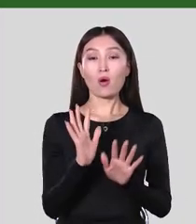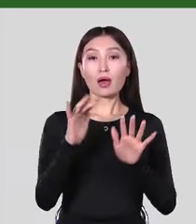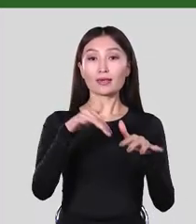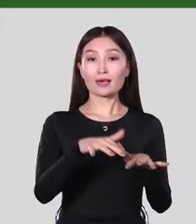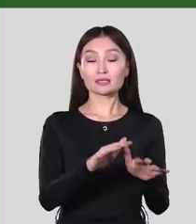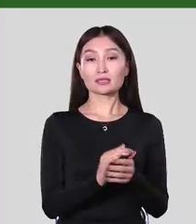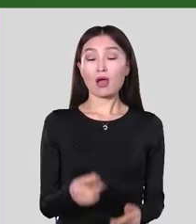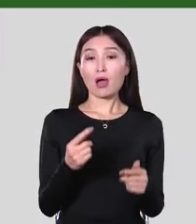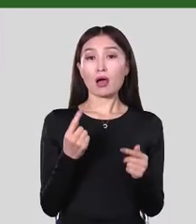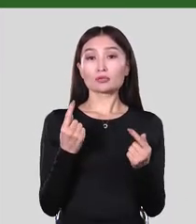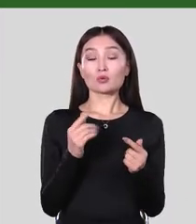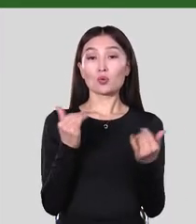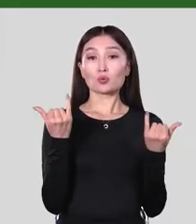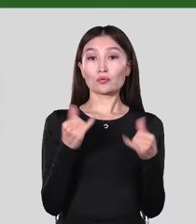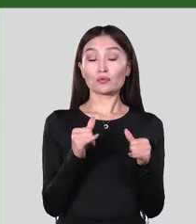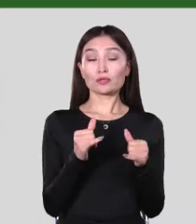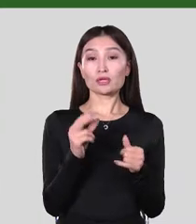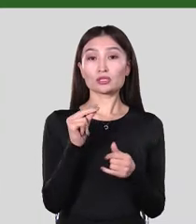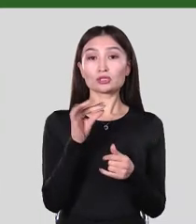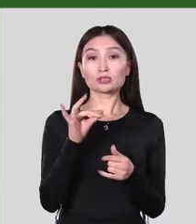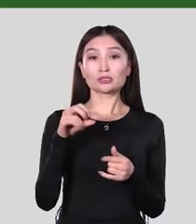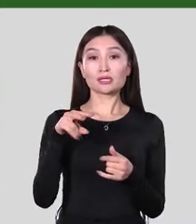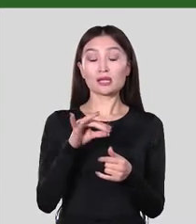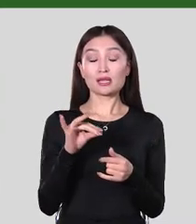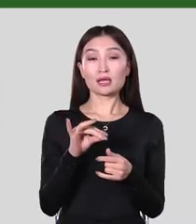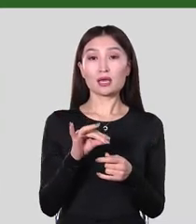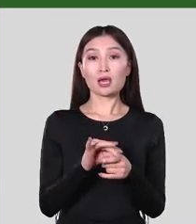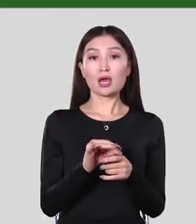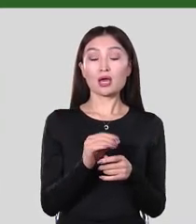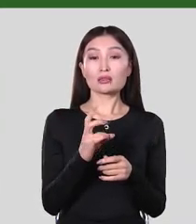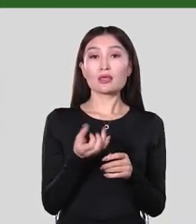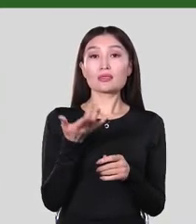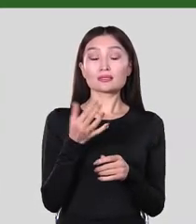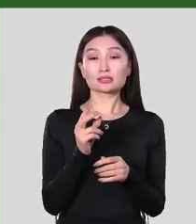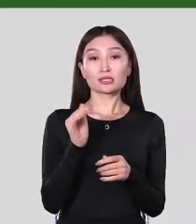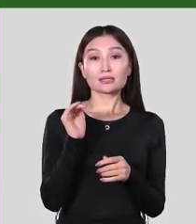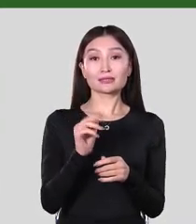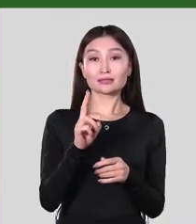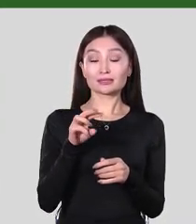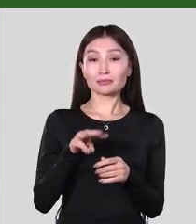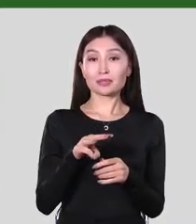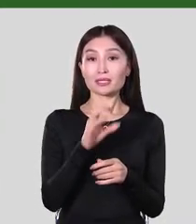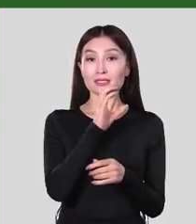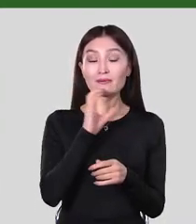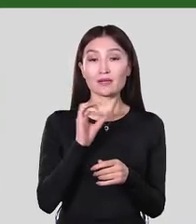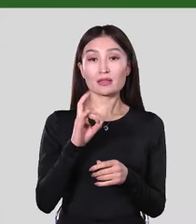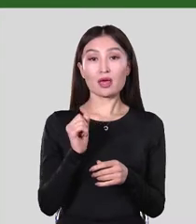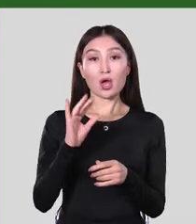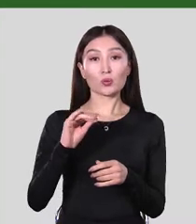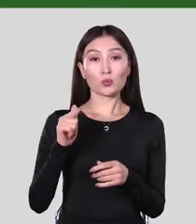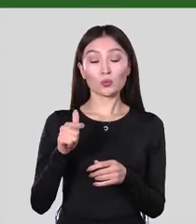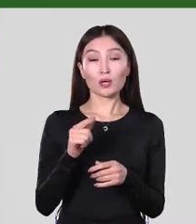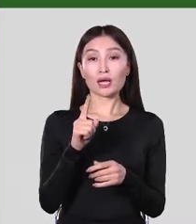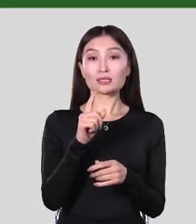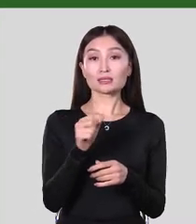материка. Особенно удивительно Чили, протянувшееся на несколько тысяч километров с севера на юг, а